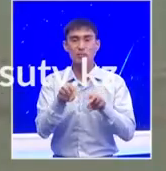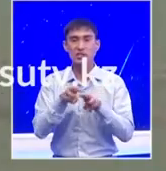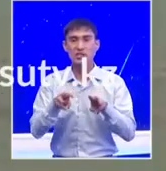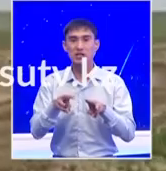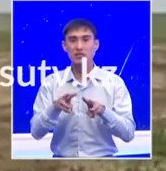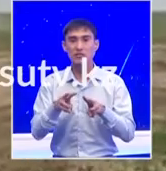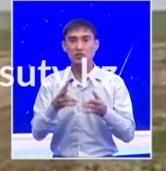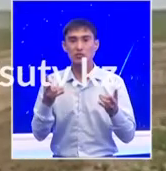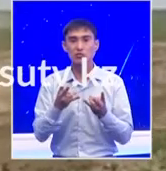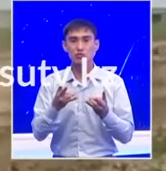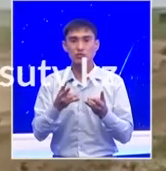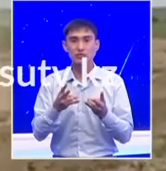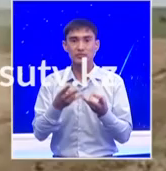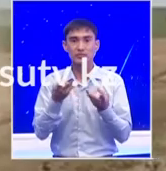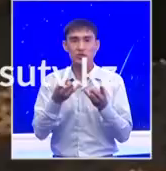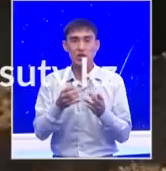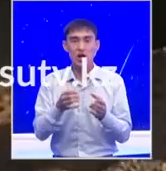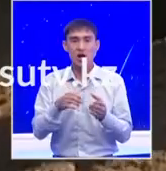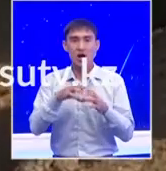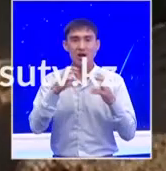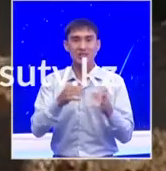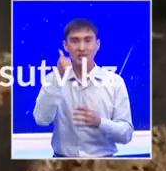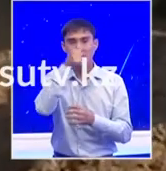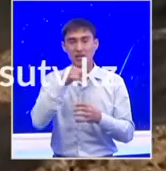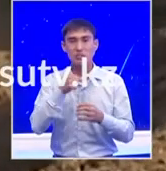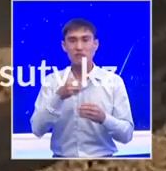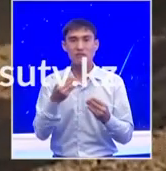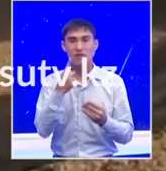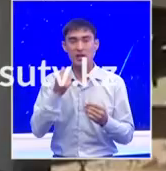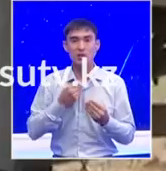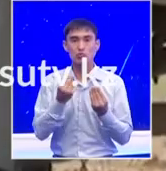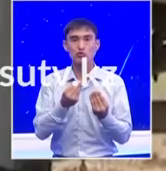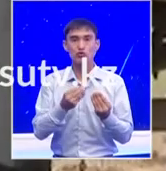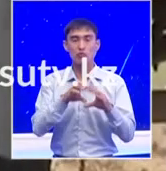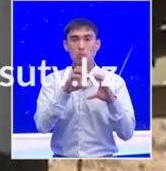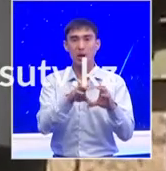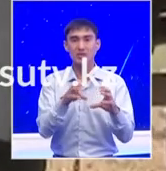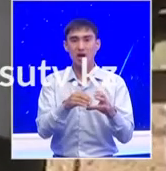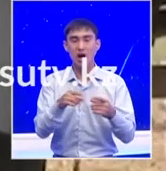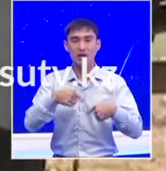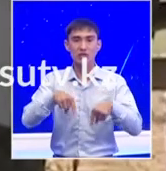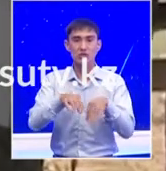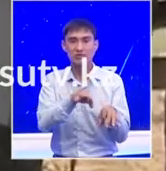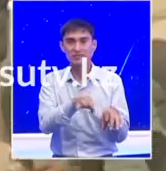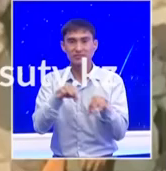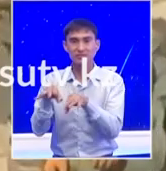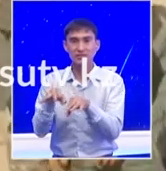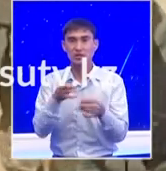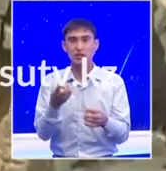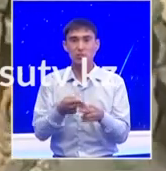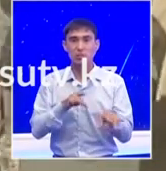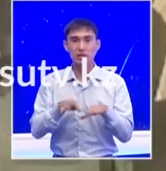вынуждено годами хранить неиспользуемое военное имущество на базах, а потому решено организовать работу по их вывозу. Этот